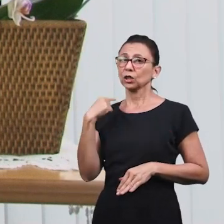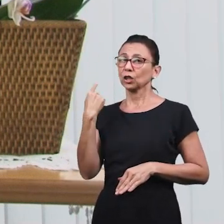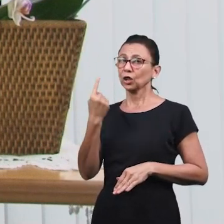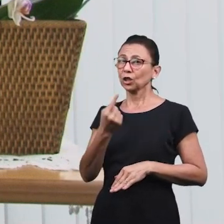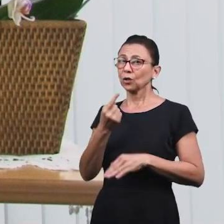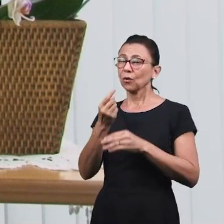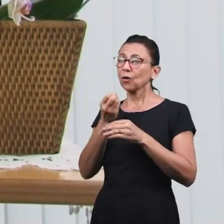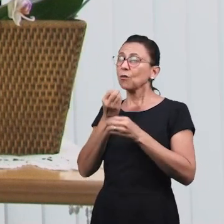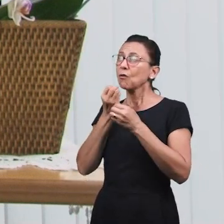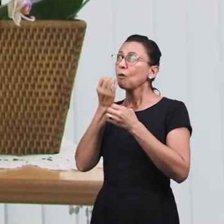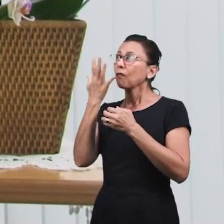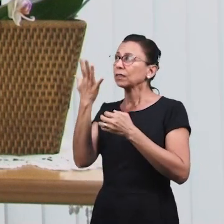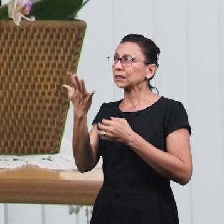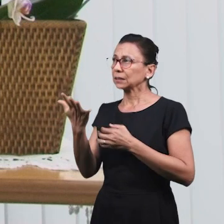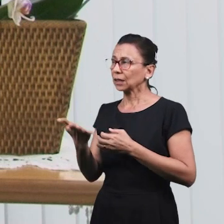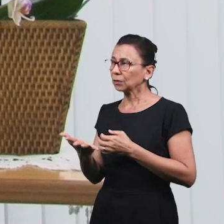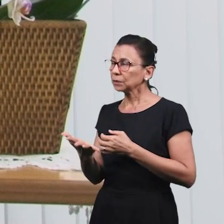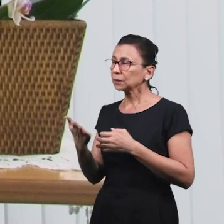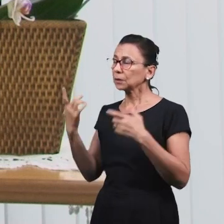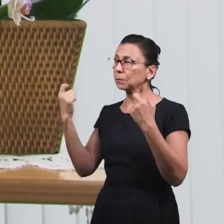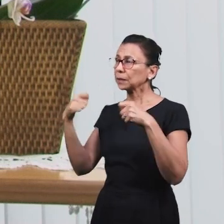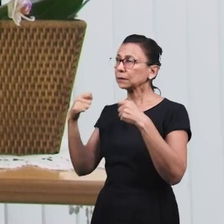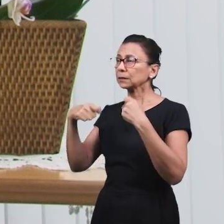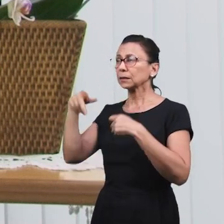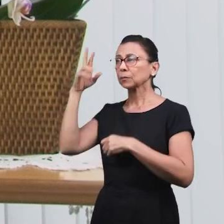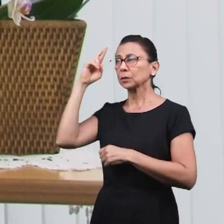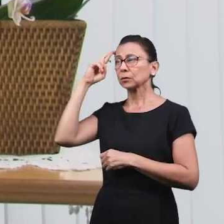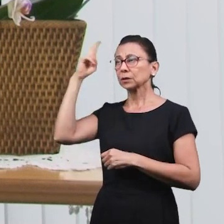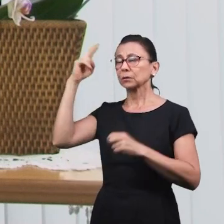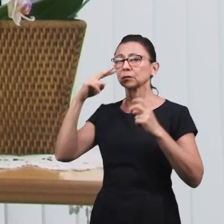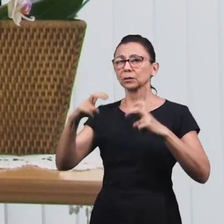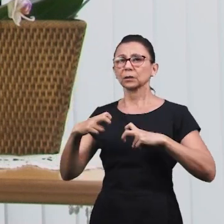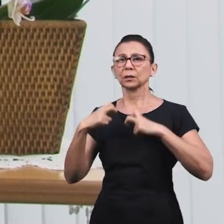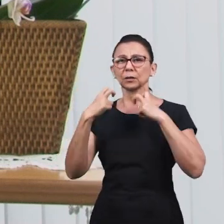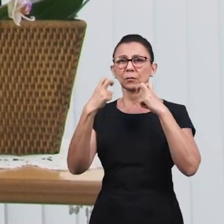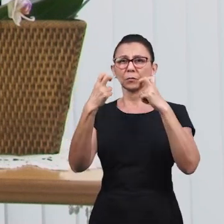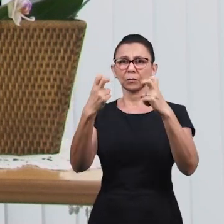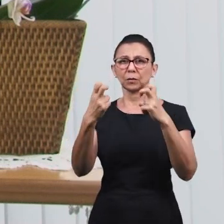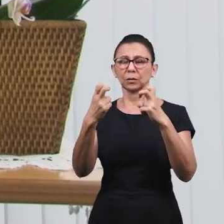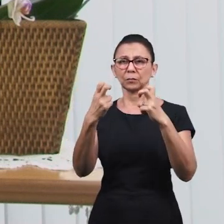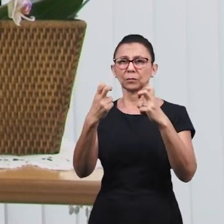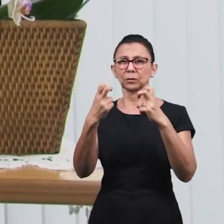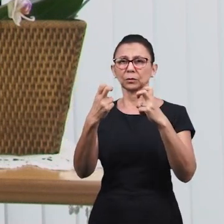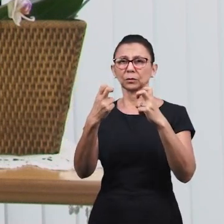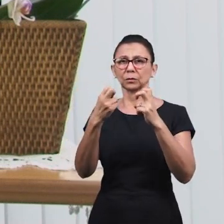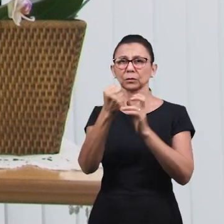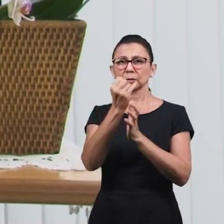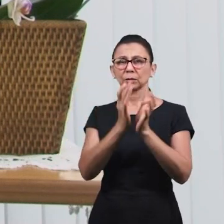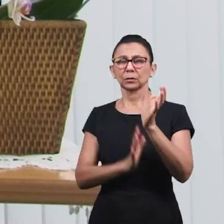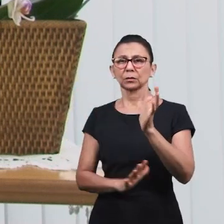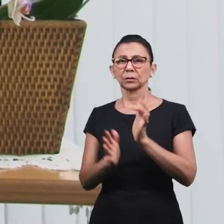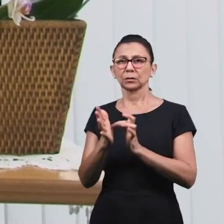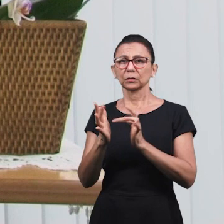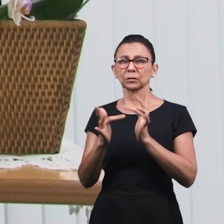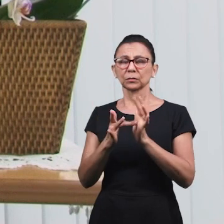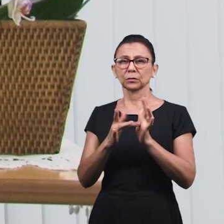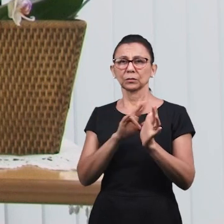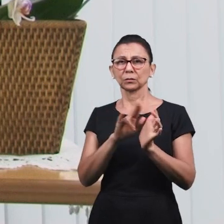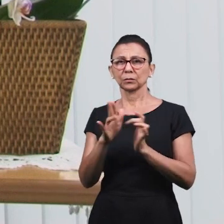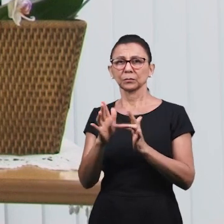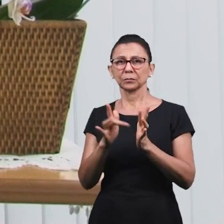confessons que nous avons besoin de toi. Nous prions par le sang de Jésus, au nom de Jésus.